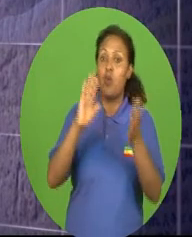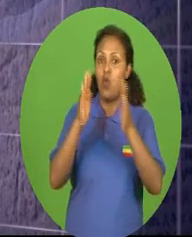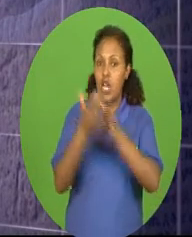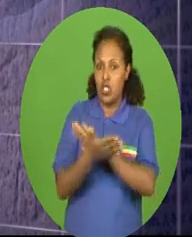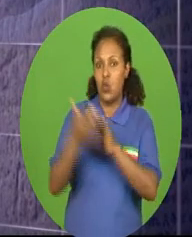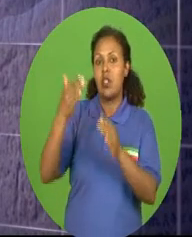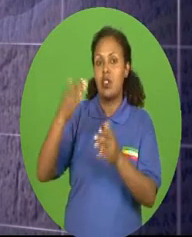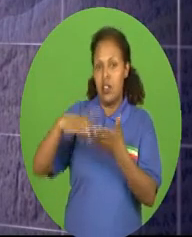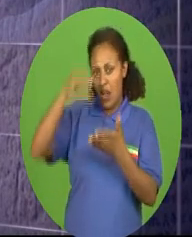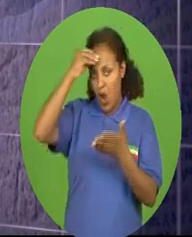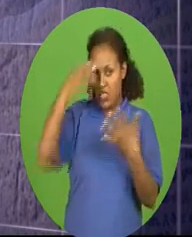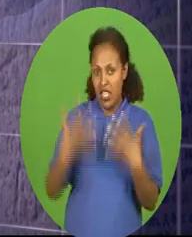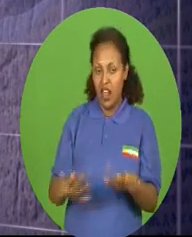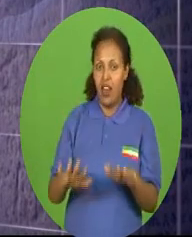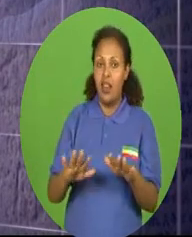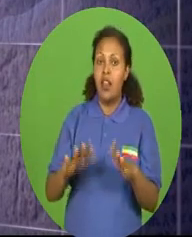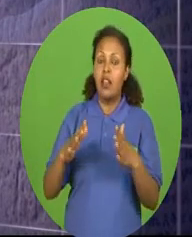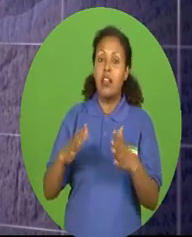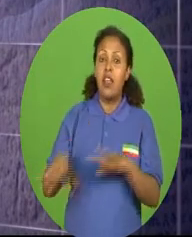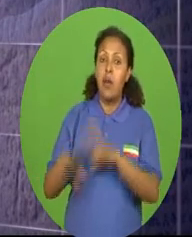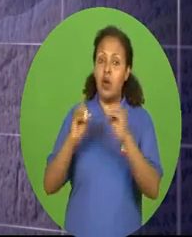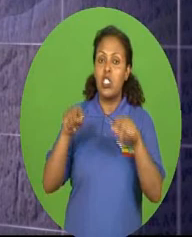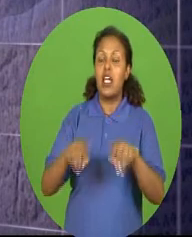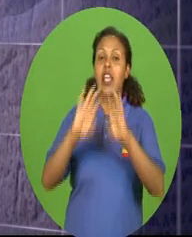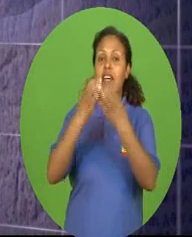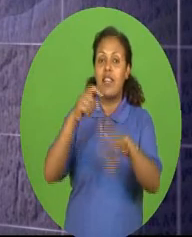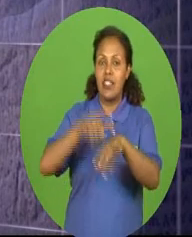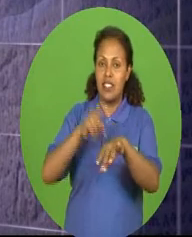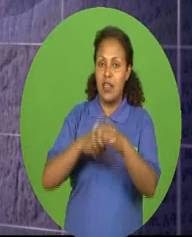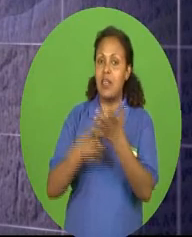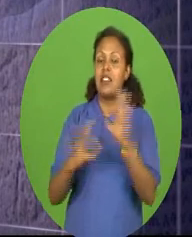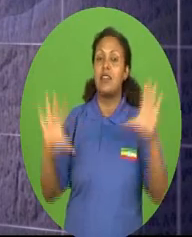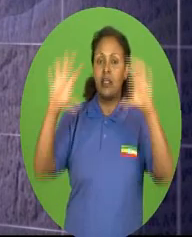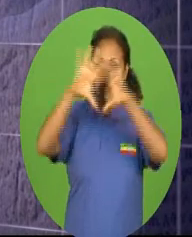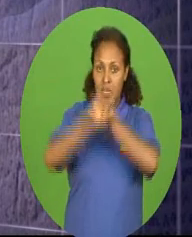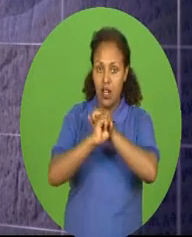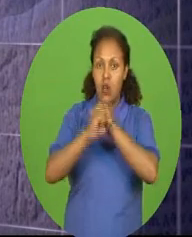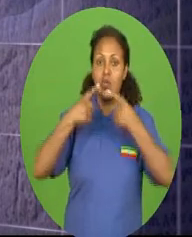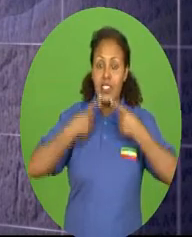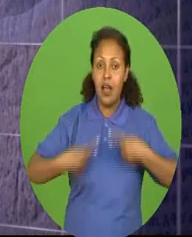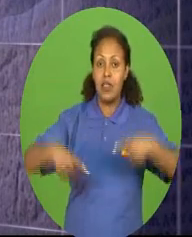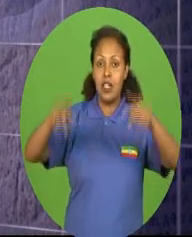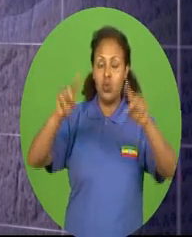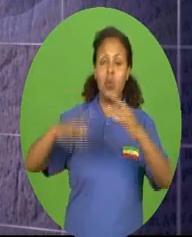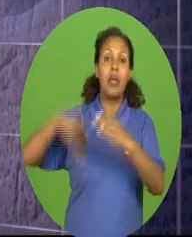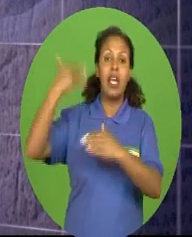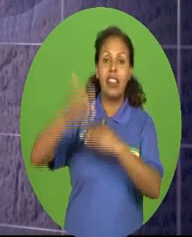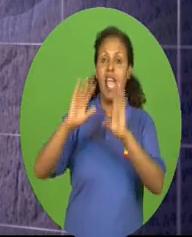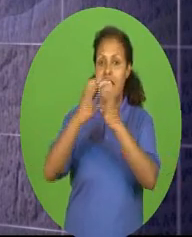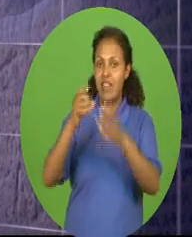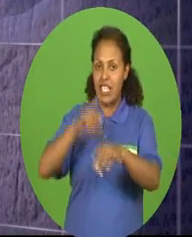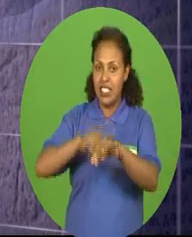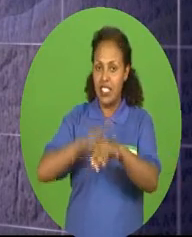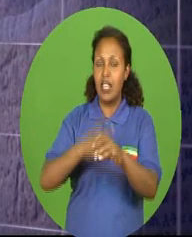መሞት መሆናቸውን አውስተናል። ተማሪዎች የዛሬው ክፍለ ጊዜ በዚህ መጠናቀቁን ሳበስራችሁ